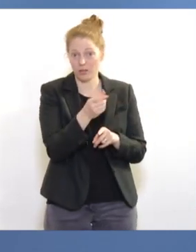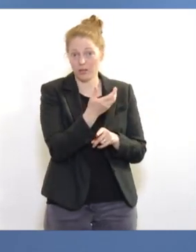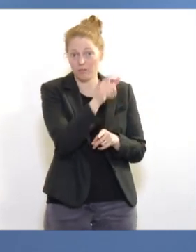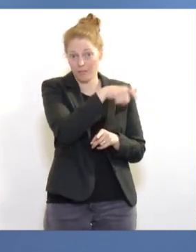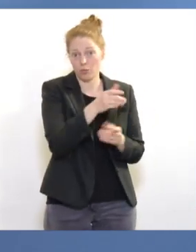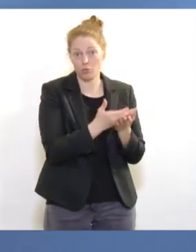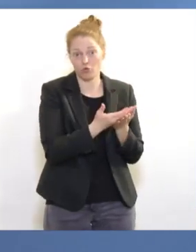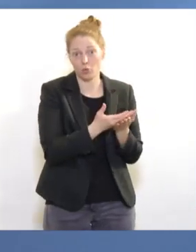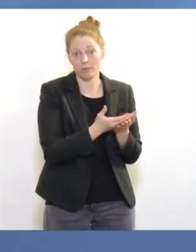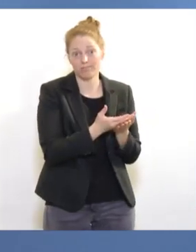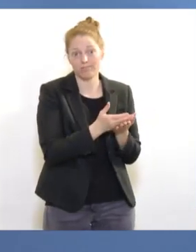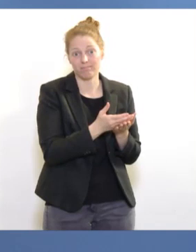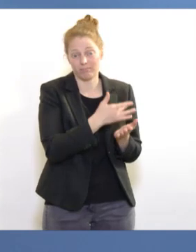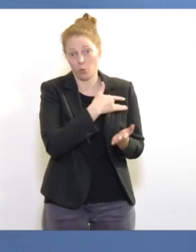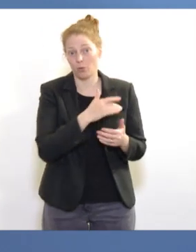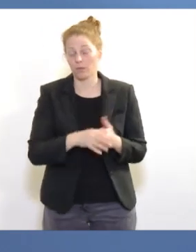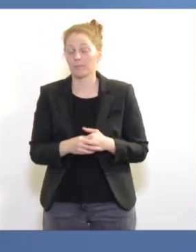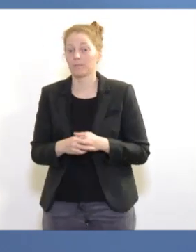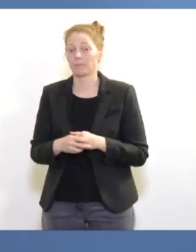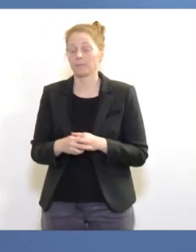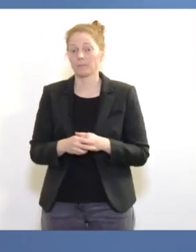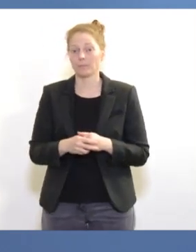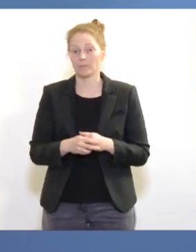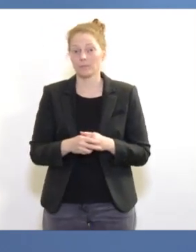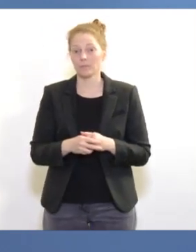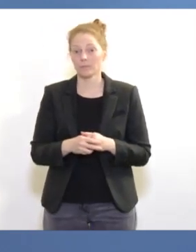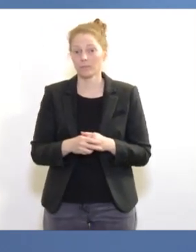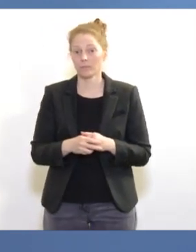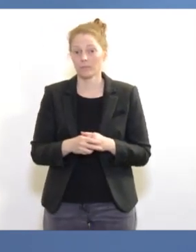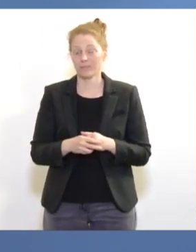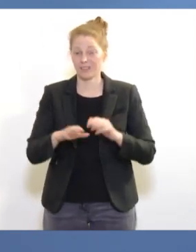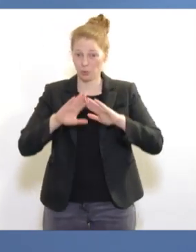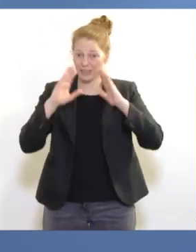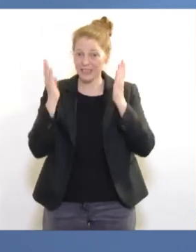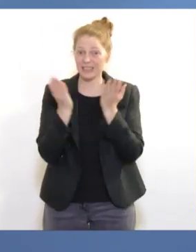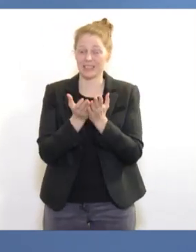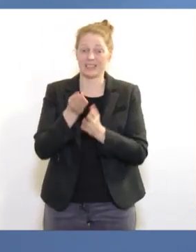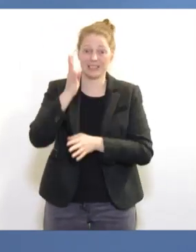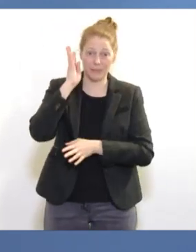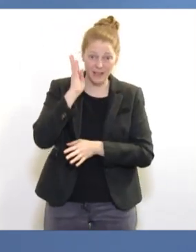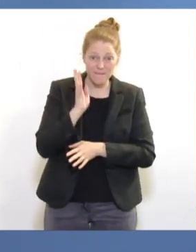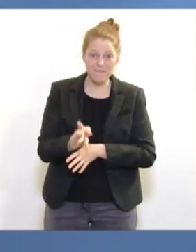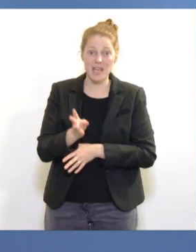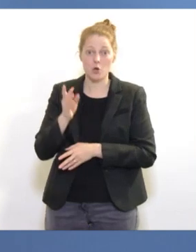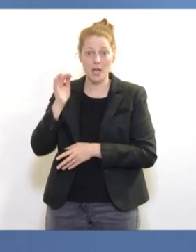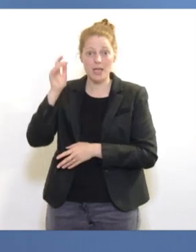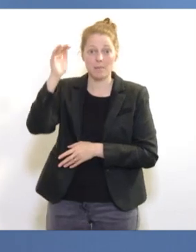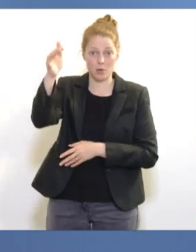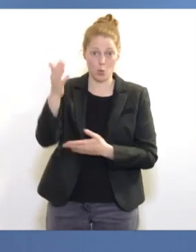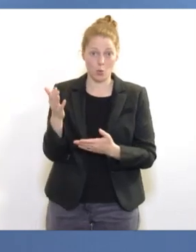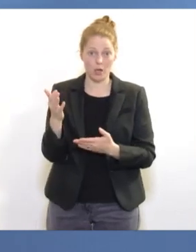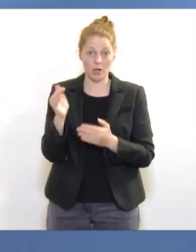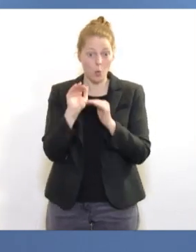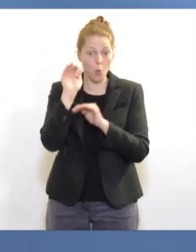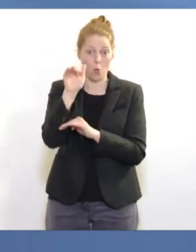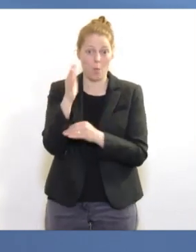Haut. Ich will auch so, dass wir dann über den Betrag von insgesamt 400 Millionen kommen. Aber wir sind noch nicht